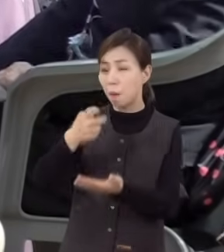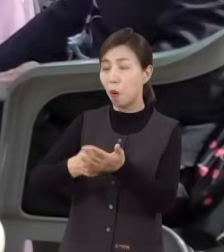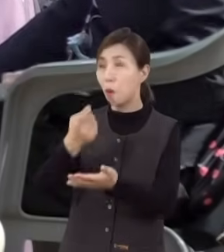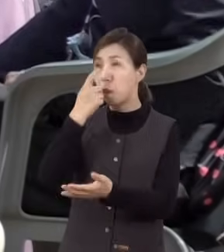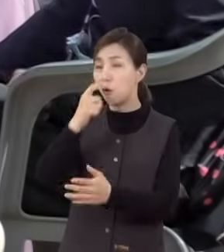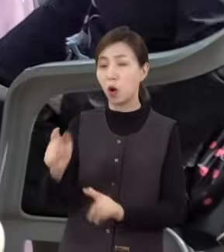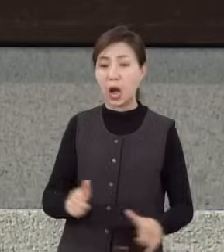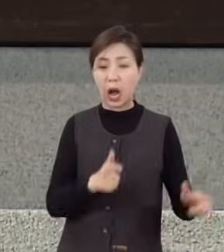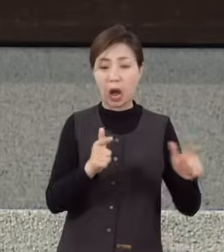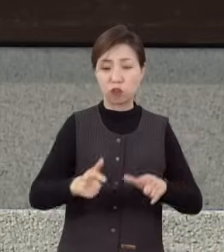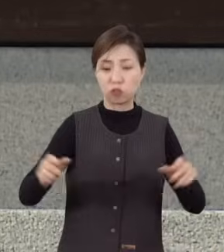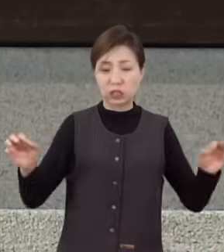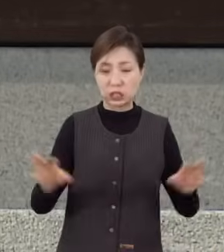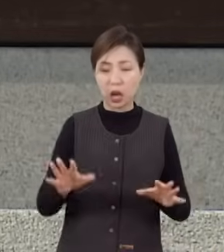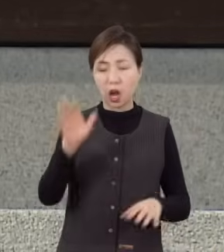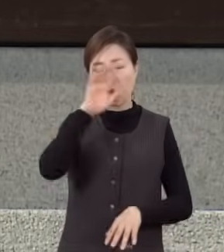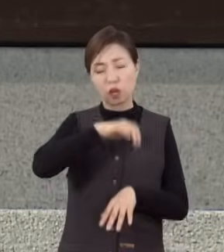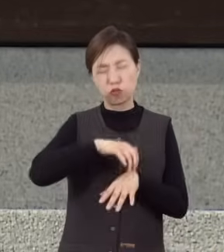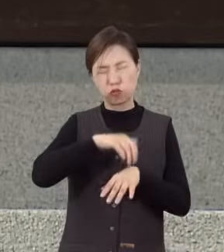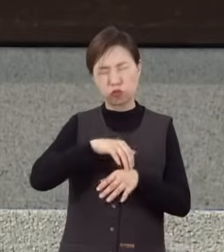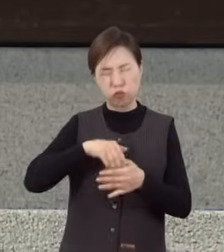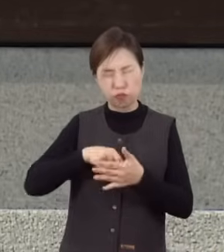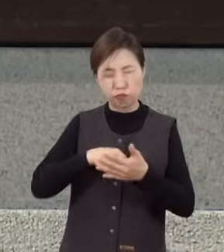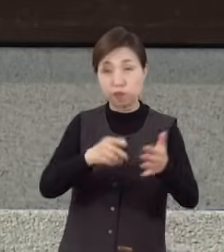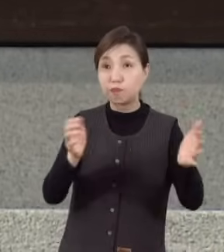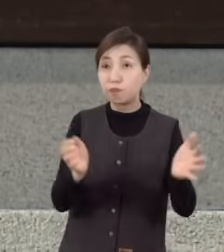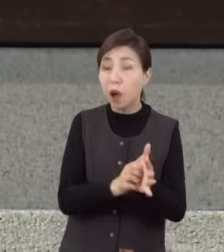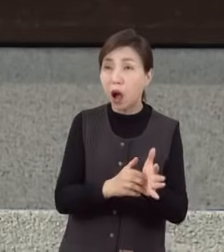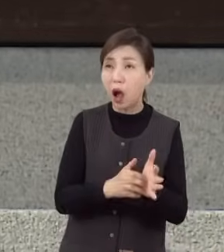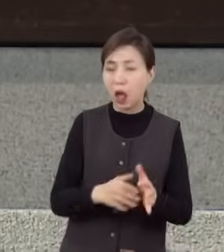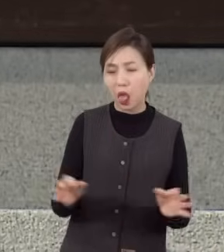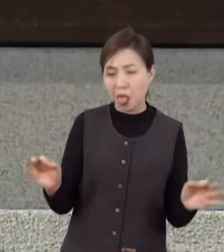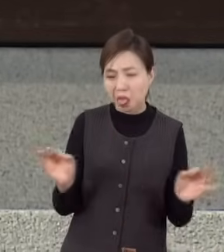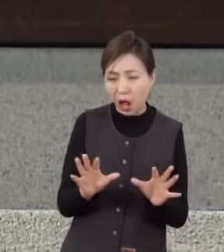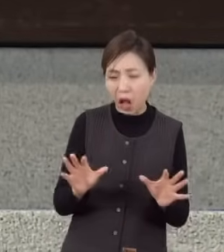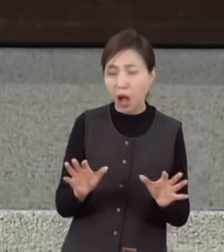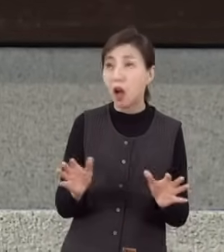그런데 어떻게 하늘색에 태어났단 말입니까?